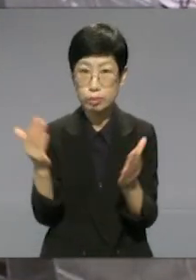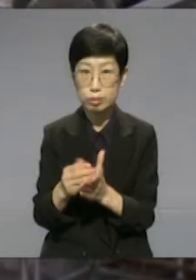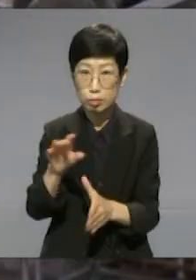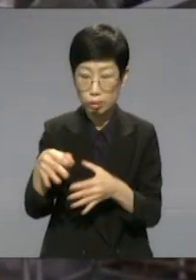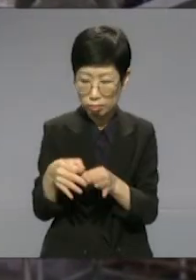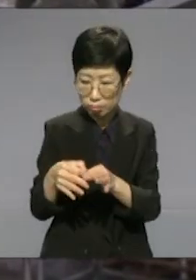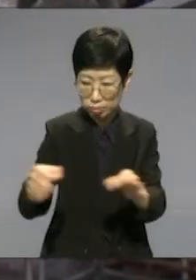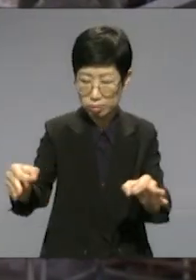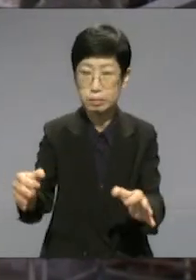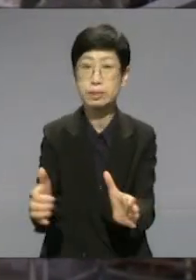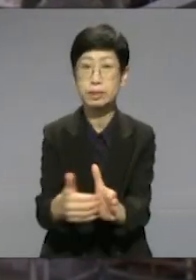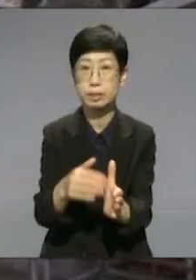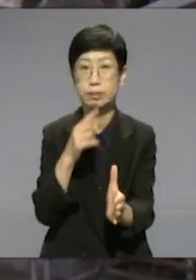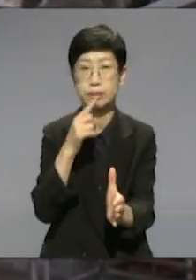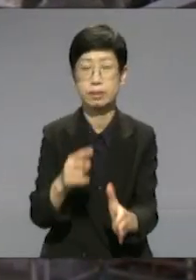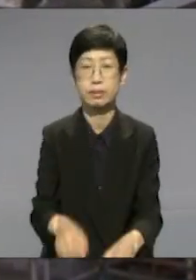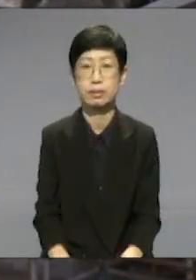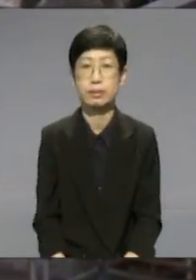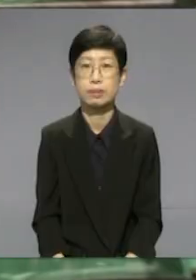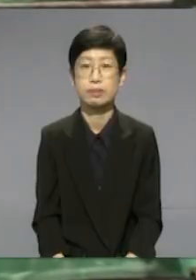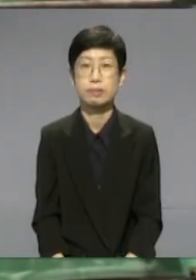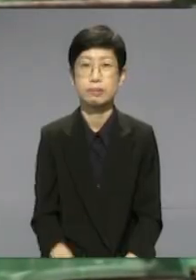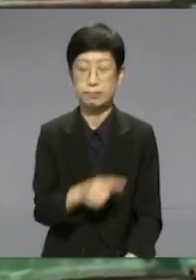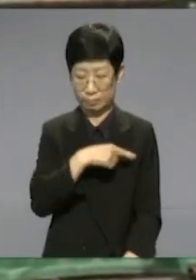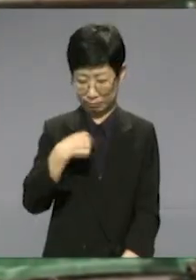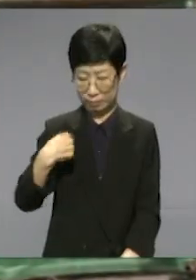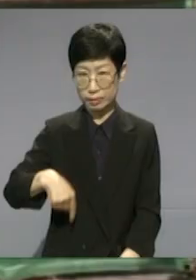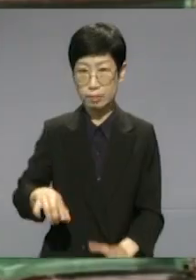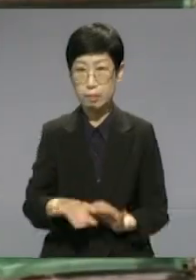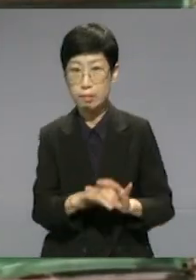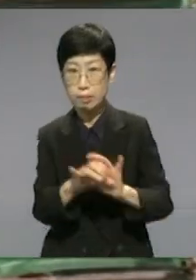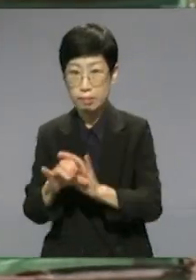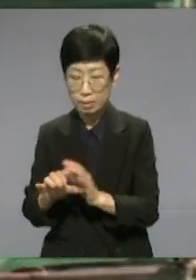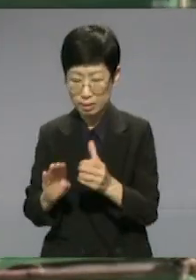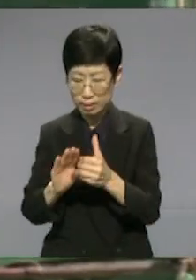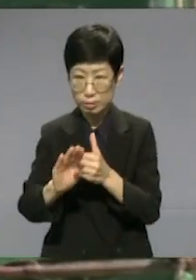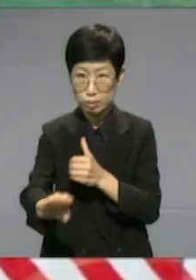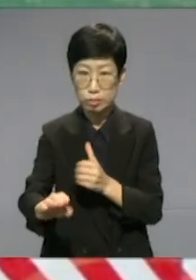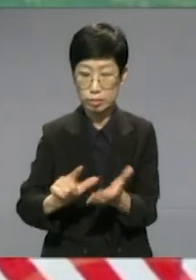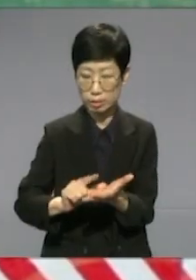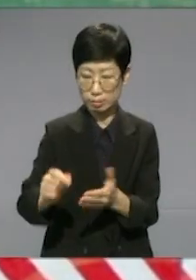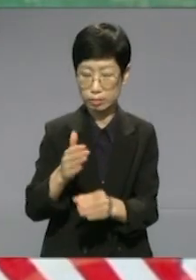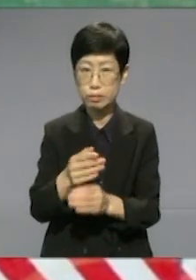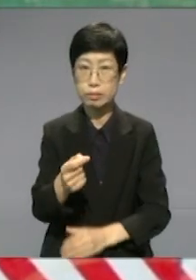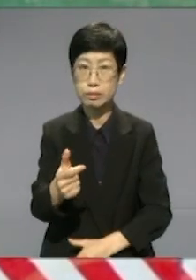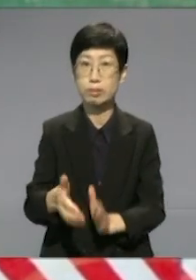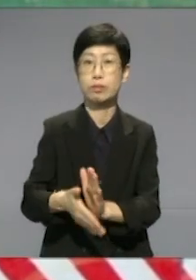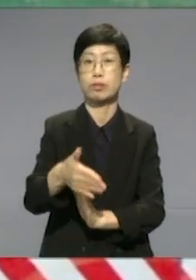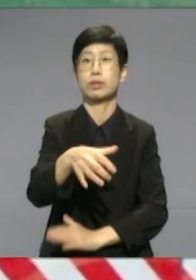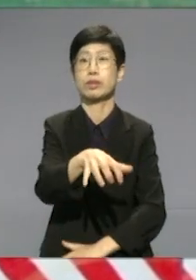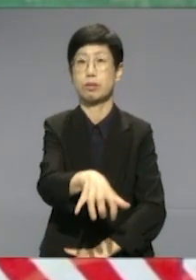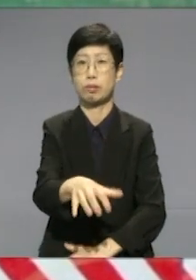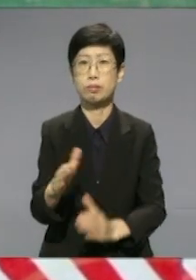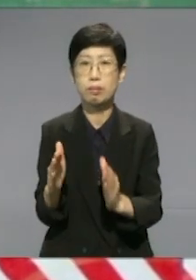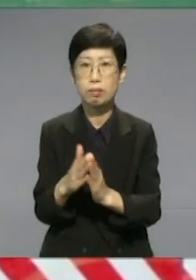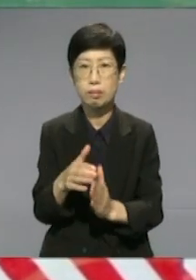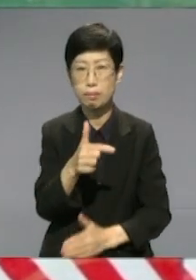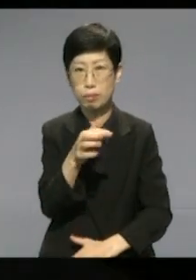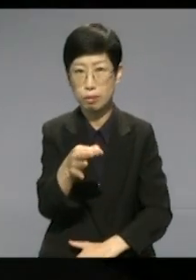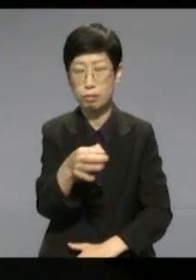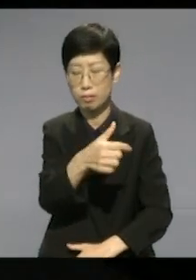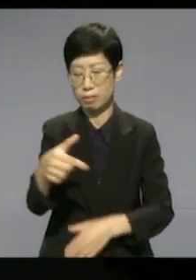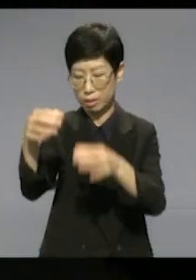급여를 받고 있다고 밝혔습니다. 중국에서는 코로나19 이후 지방의 중소도시를 중심으로 주택가격이